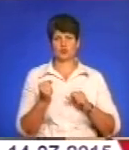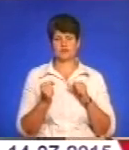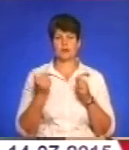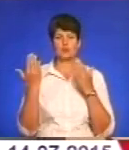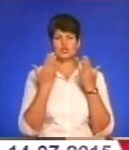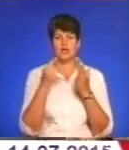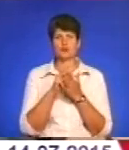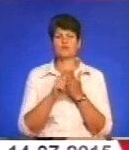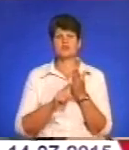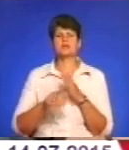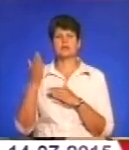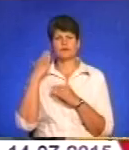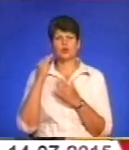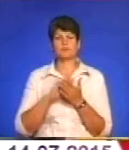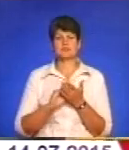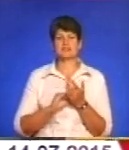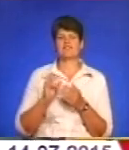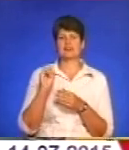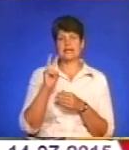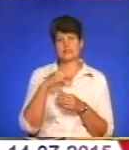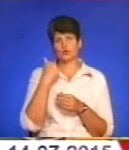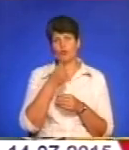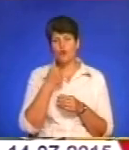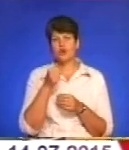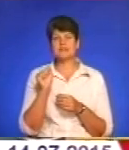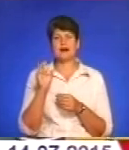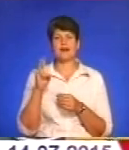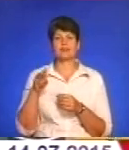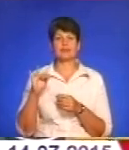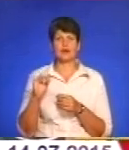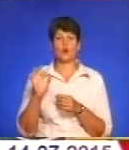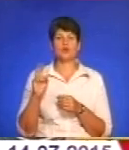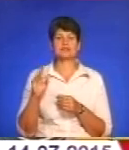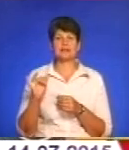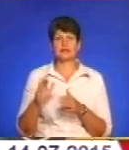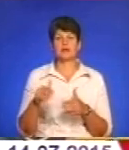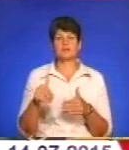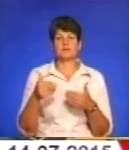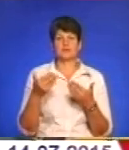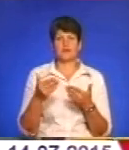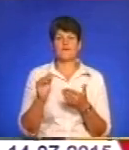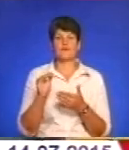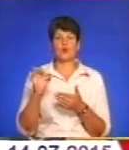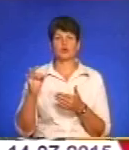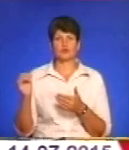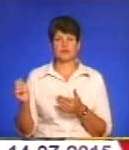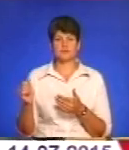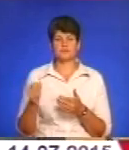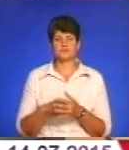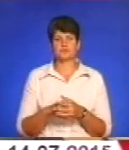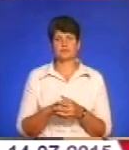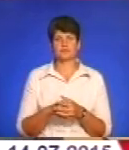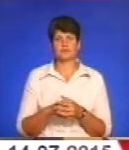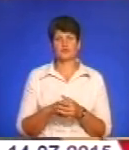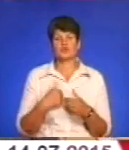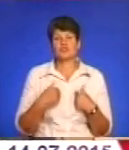які колись ще писалися, це ще в 12-му році. Антиоксиданти присвячуються Федоровичу. Ну, тоді я ще